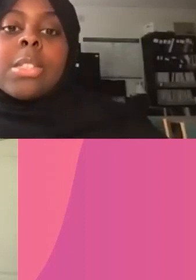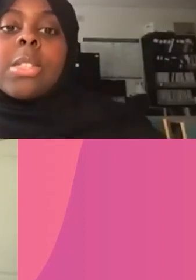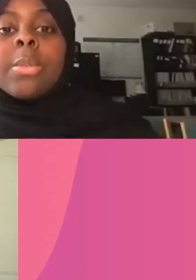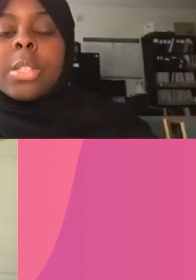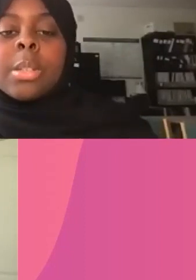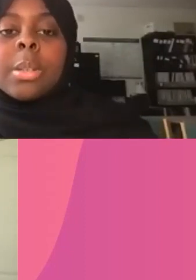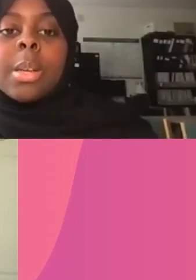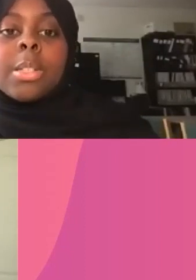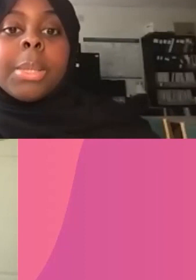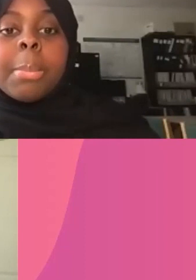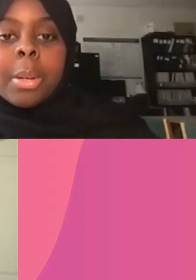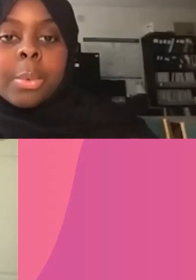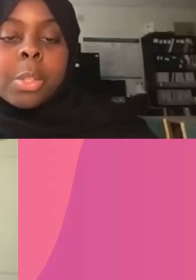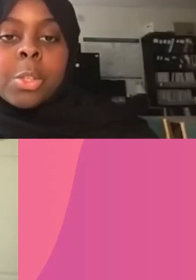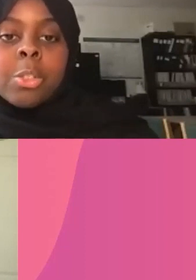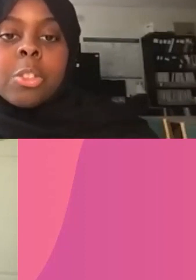humaines et